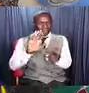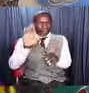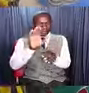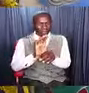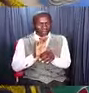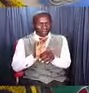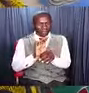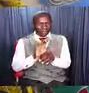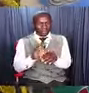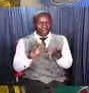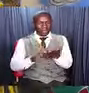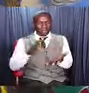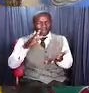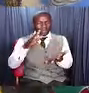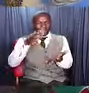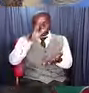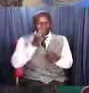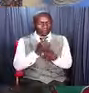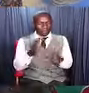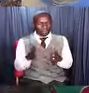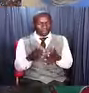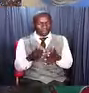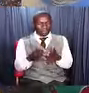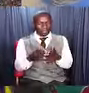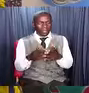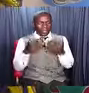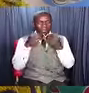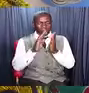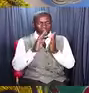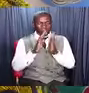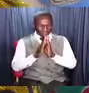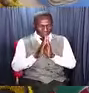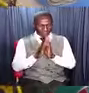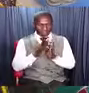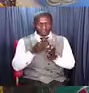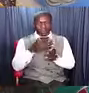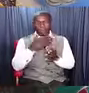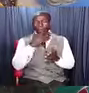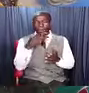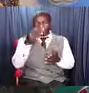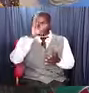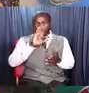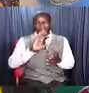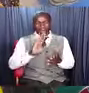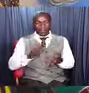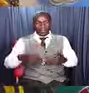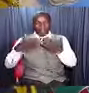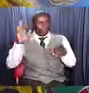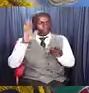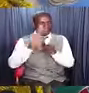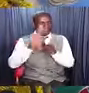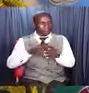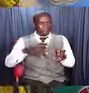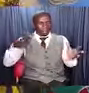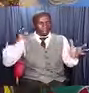lako. Ninakutukuza Mungu wa mwanzilishi. Ee Mungu, naomba mtumishi wako kamzidishie uwezo na nguvu